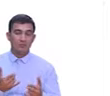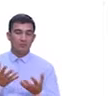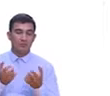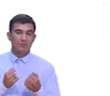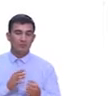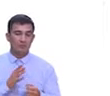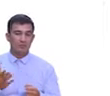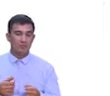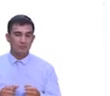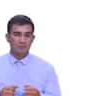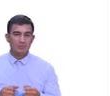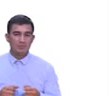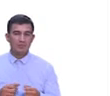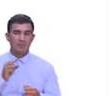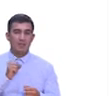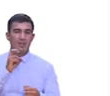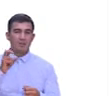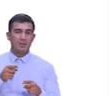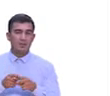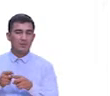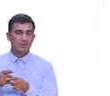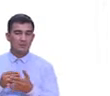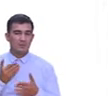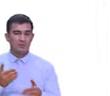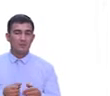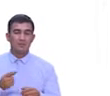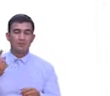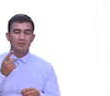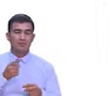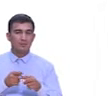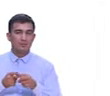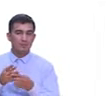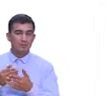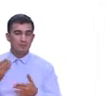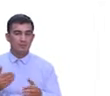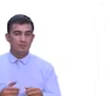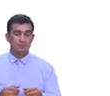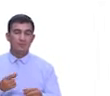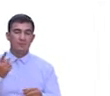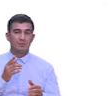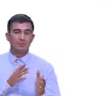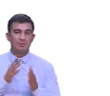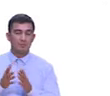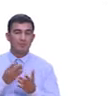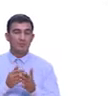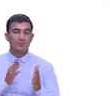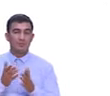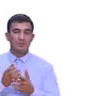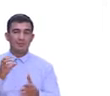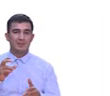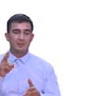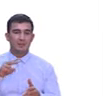oldik AB kesma. Birinchi kesmamiz. Va unga